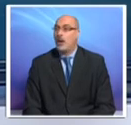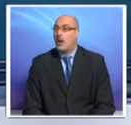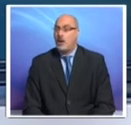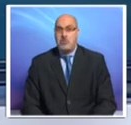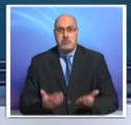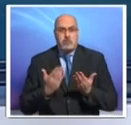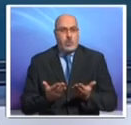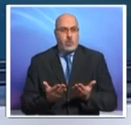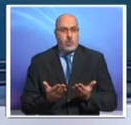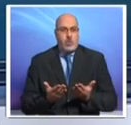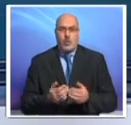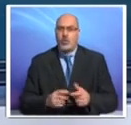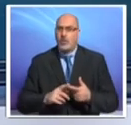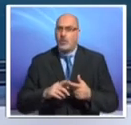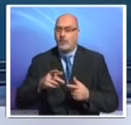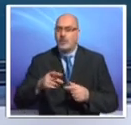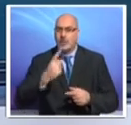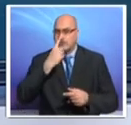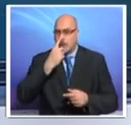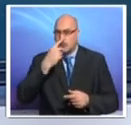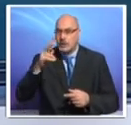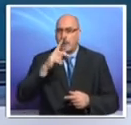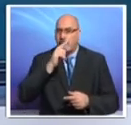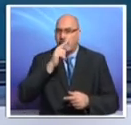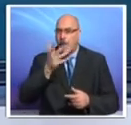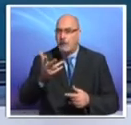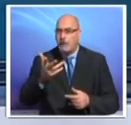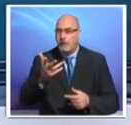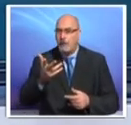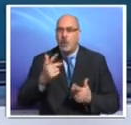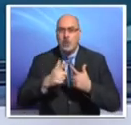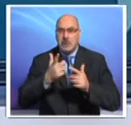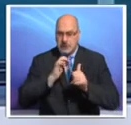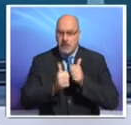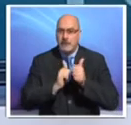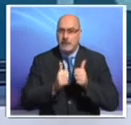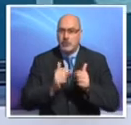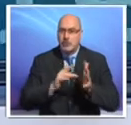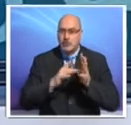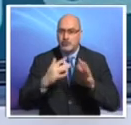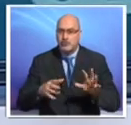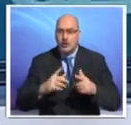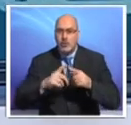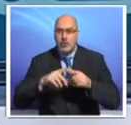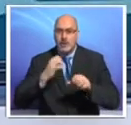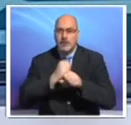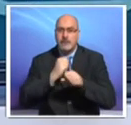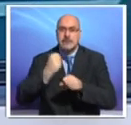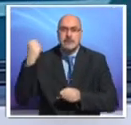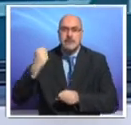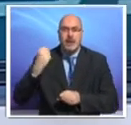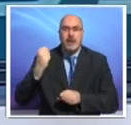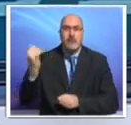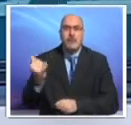وبالمناسبة دائما نقف في النشر عند تجربة امرأة تحدت الصعاب وخاضت غمار التنقيب عن البترول